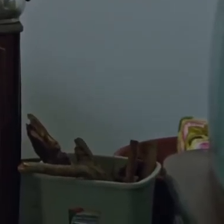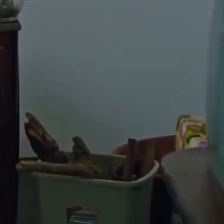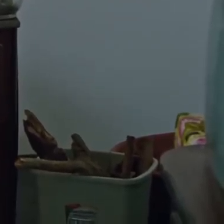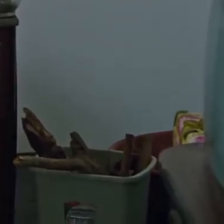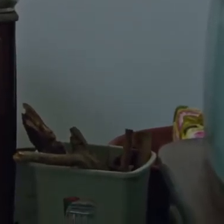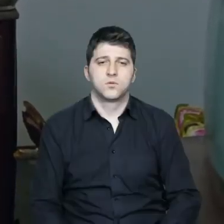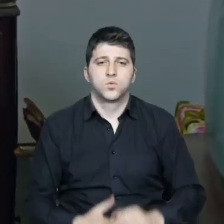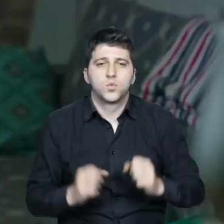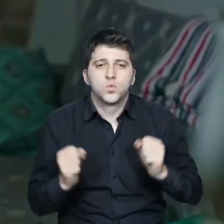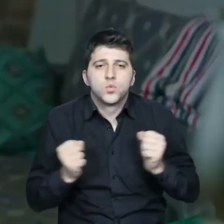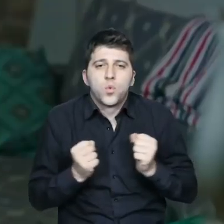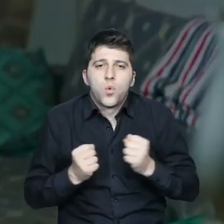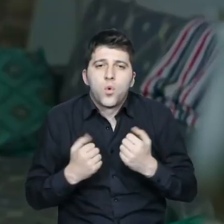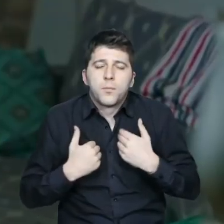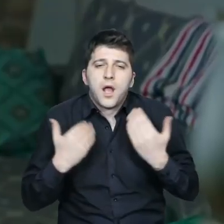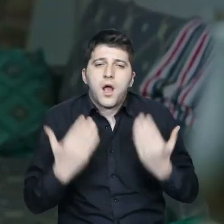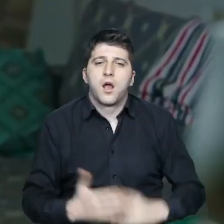Ölüyorum arkadaş ya.